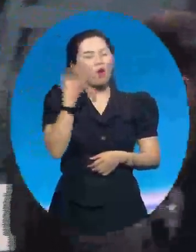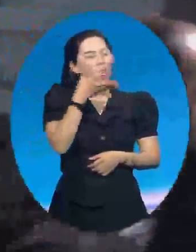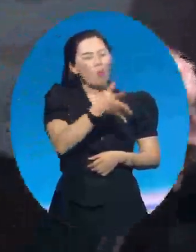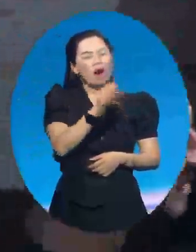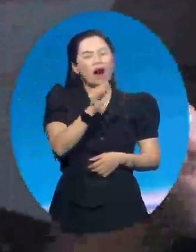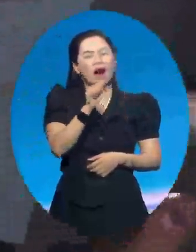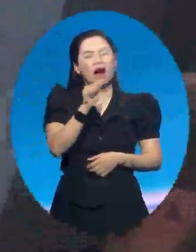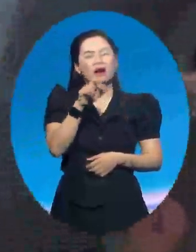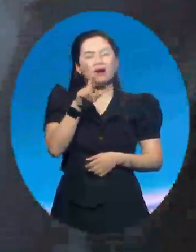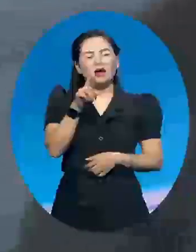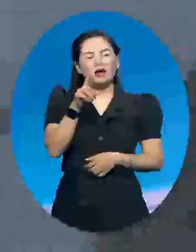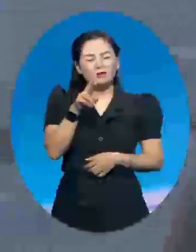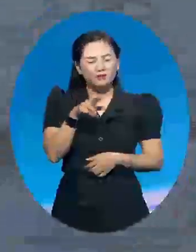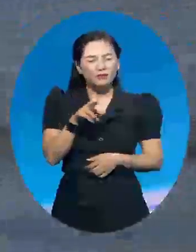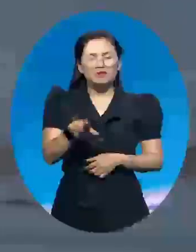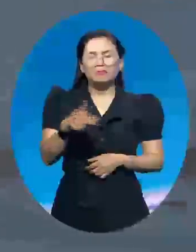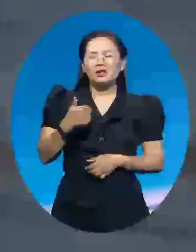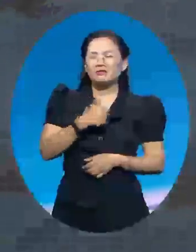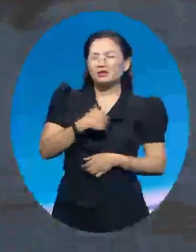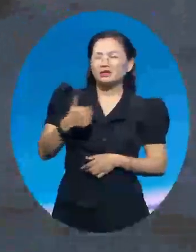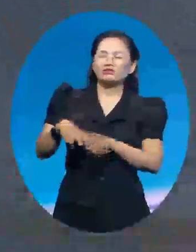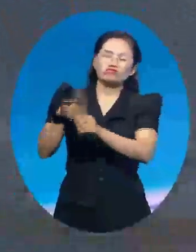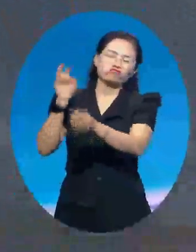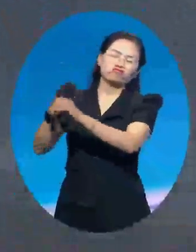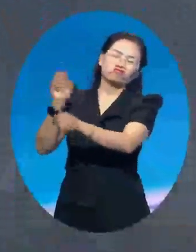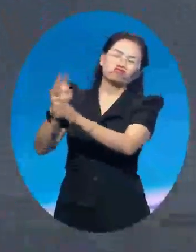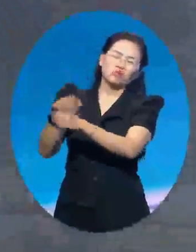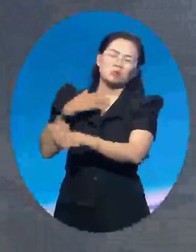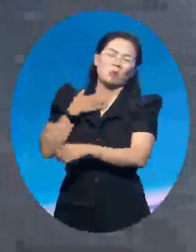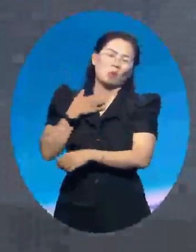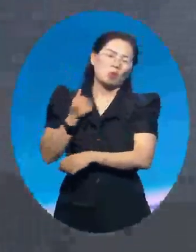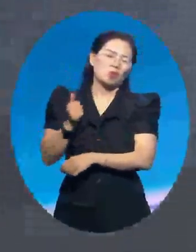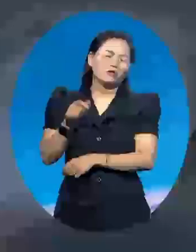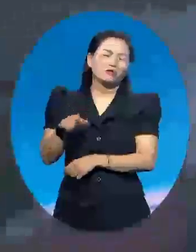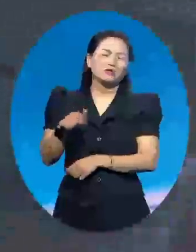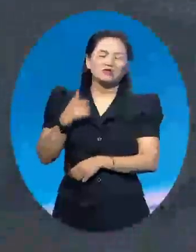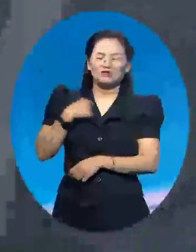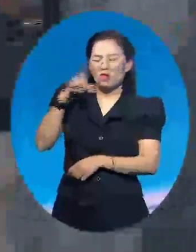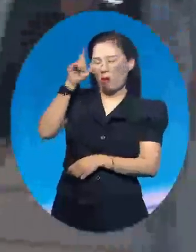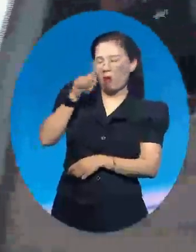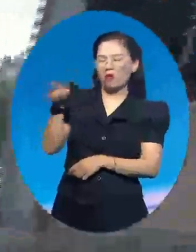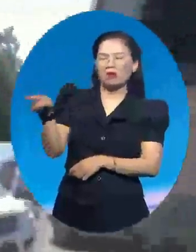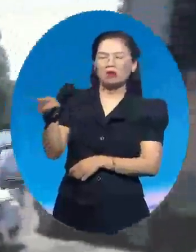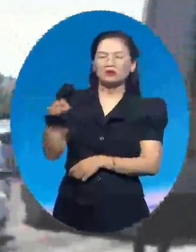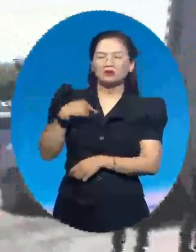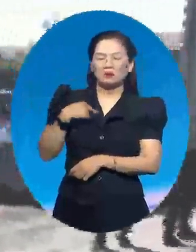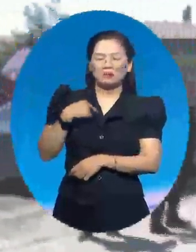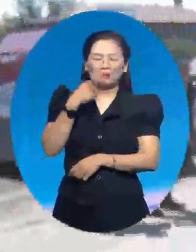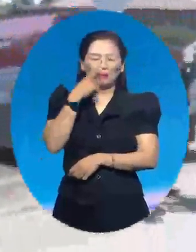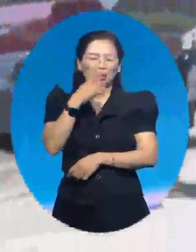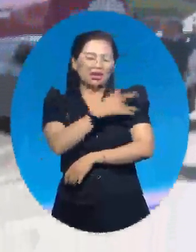Armenia. Tuy nhiên, người dân đang tháo chạy khỏi Nagorno-Karabakh do lo ngại thanh lọc sắc tộc.